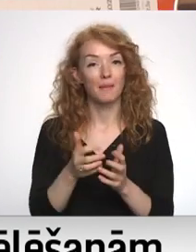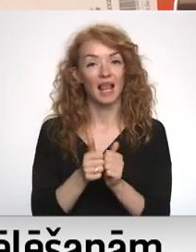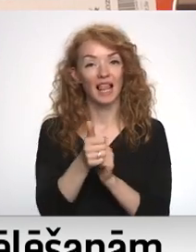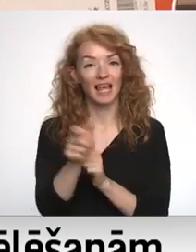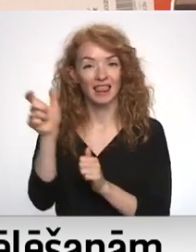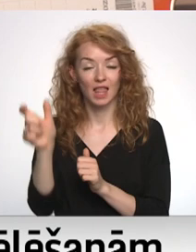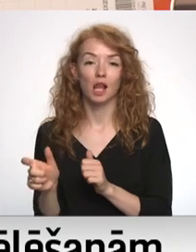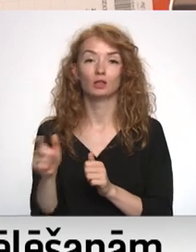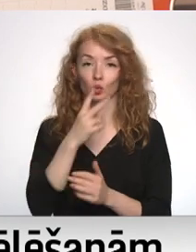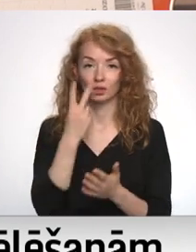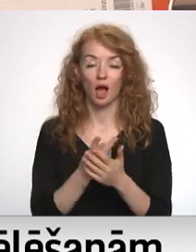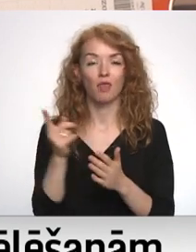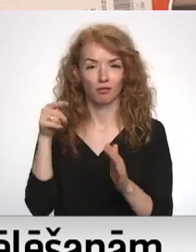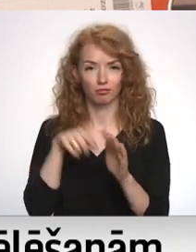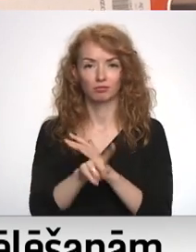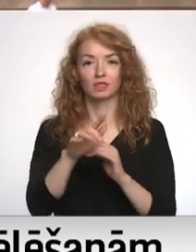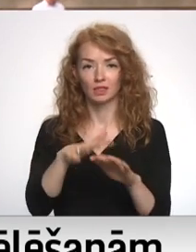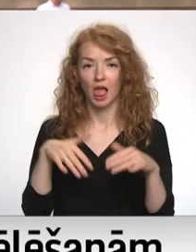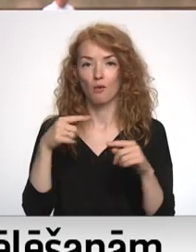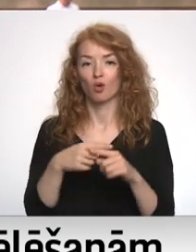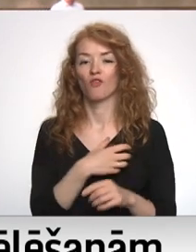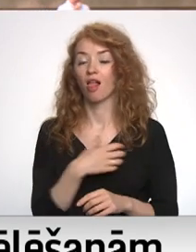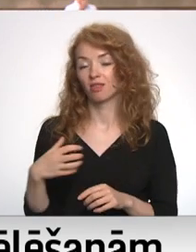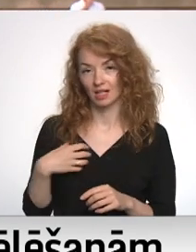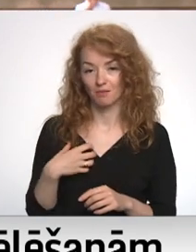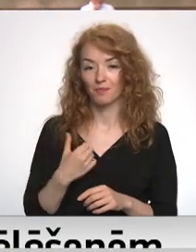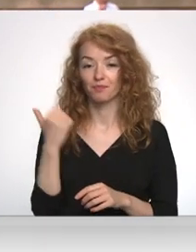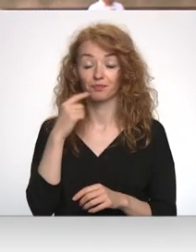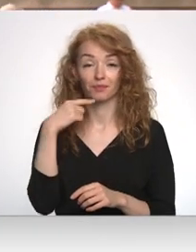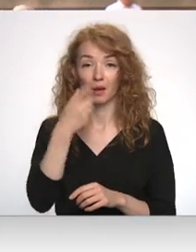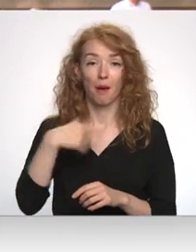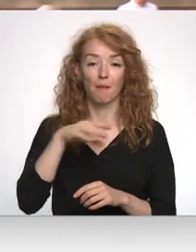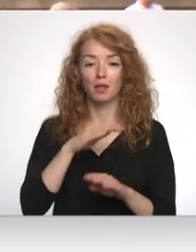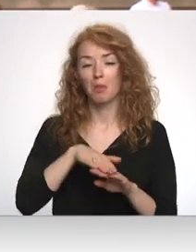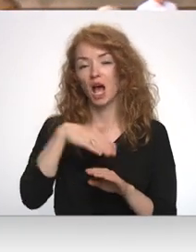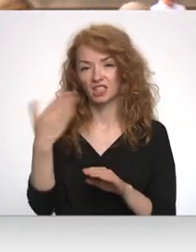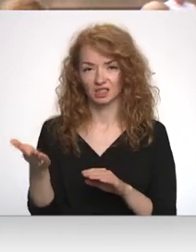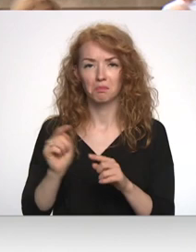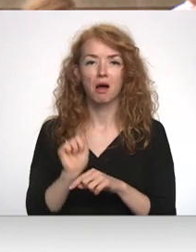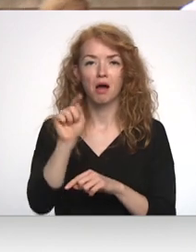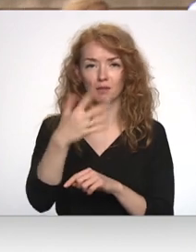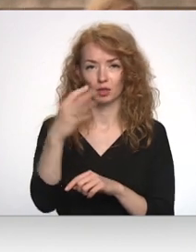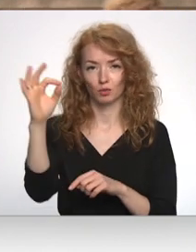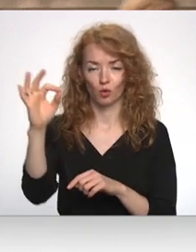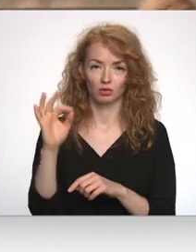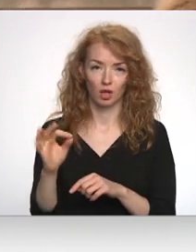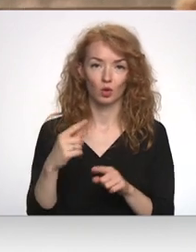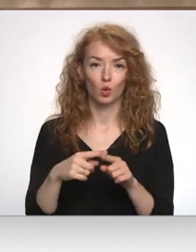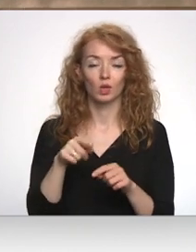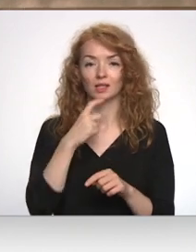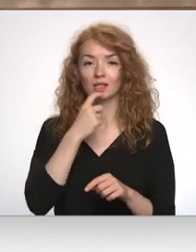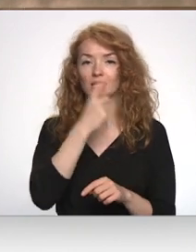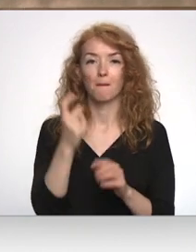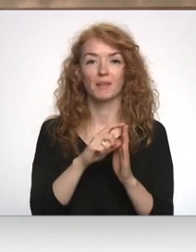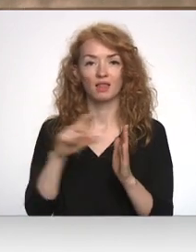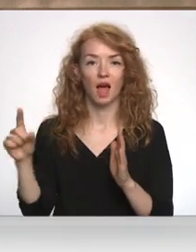izdosies iekļūt gan Saeimā, gan valdībā. Mēs obligāti pārsniegsim 5% barjeru uz dotu momentu politiskajai partijai Stabilitāte ir centristi.